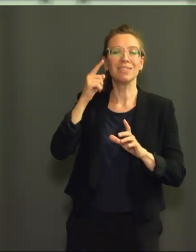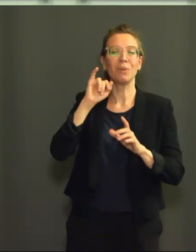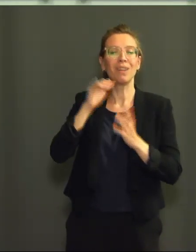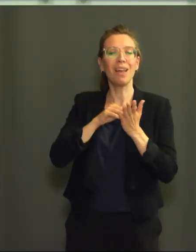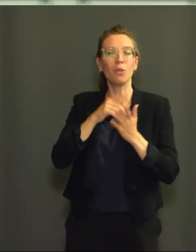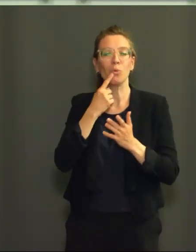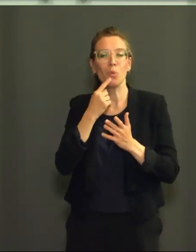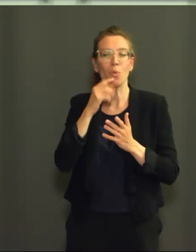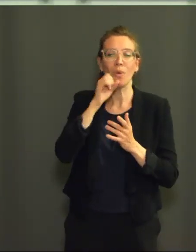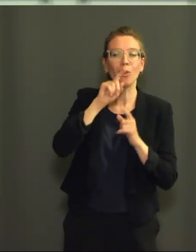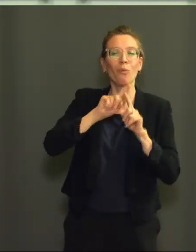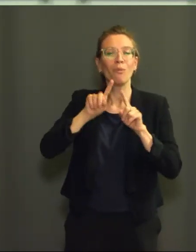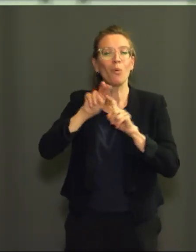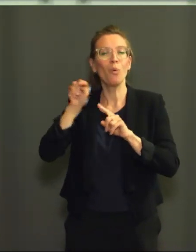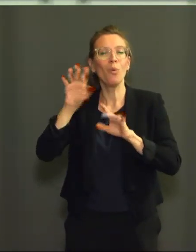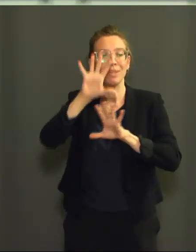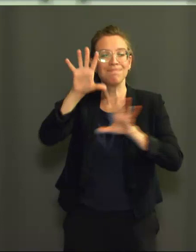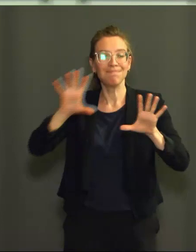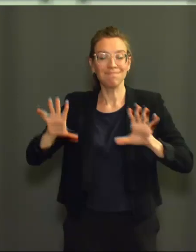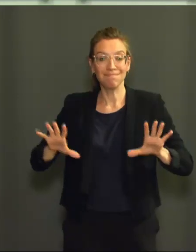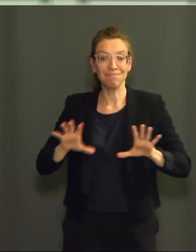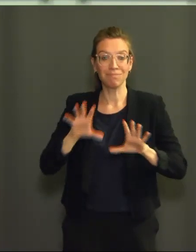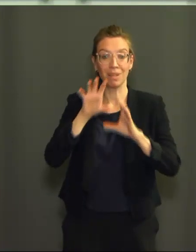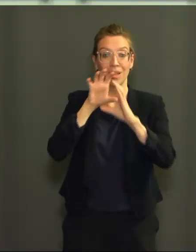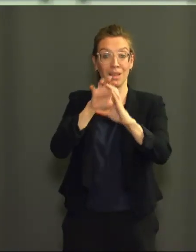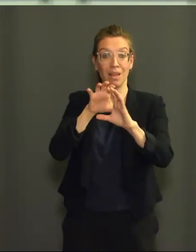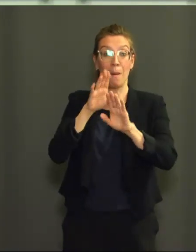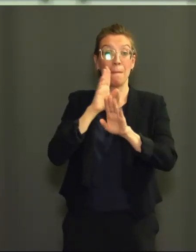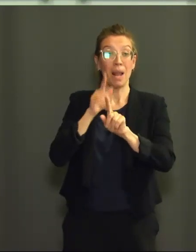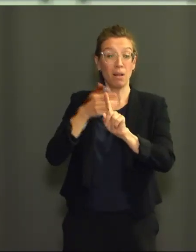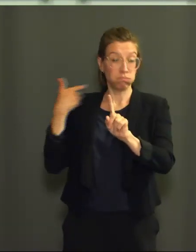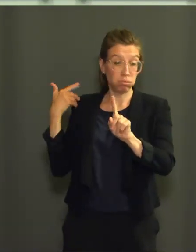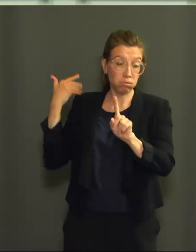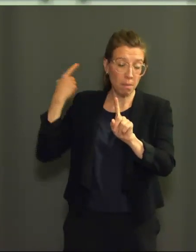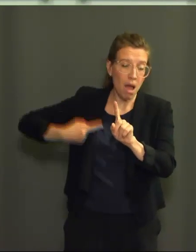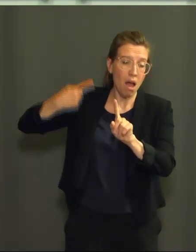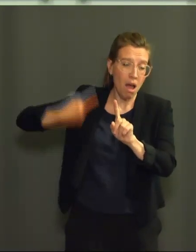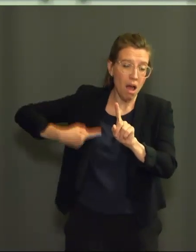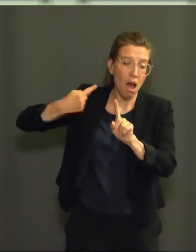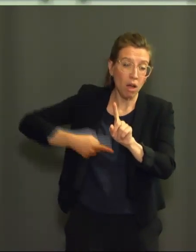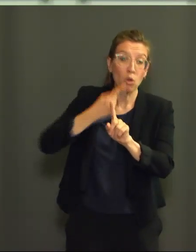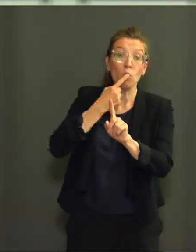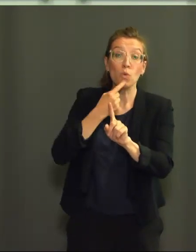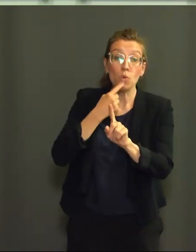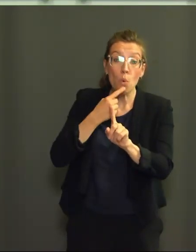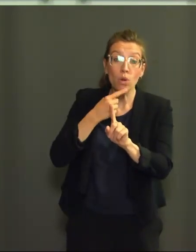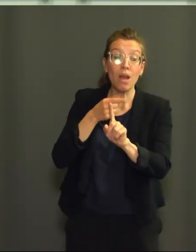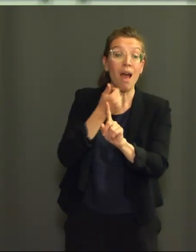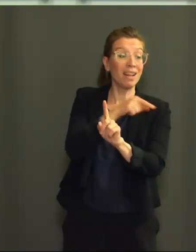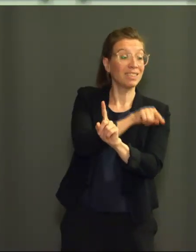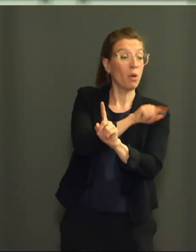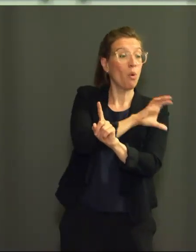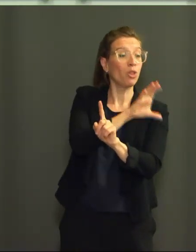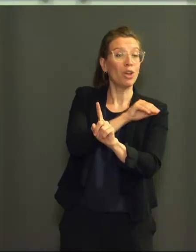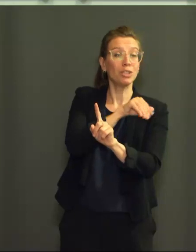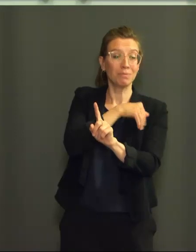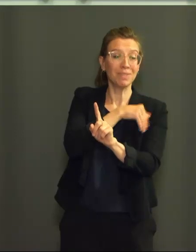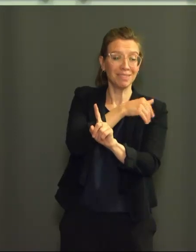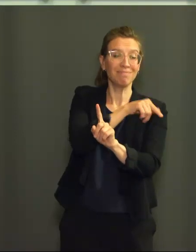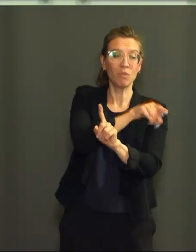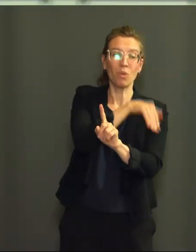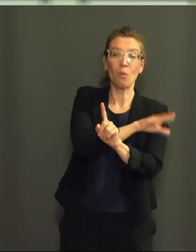De daling van de besmettingen doet zich voor bij alle leeftijden. Het hoogste aantal besmettingen zien we nog steeds bij de tieners. Die